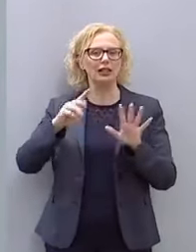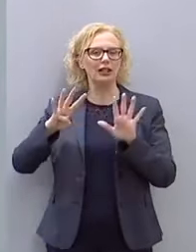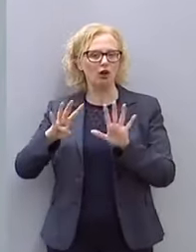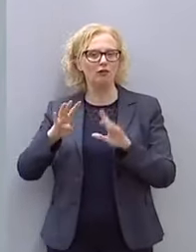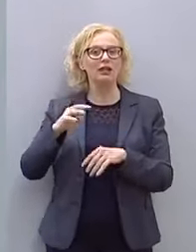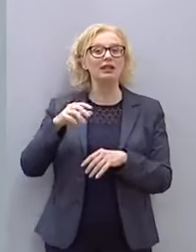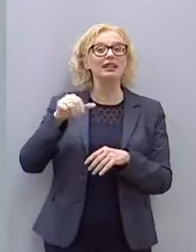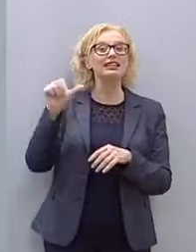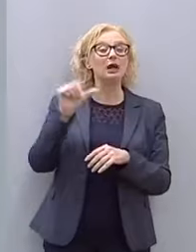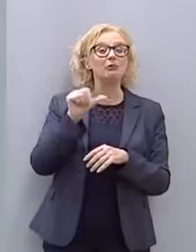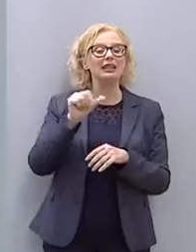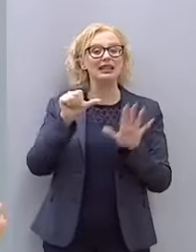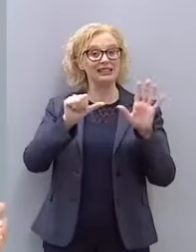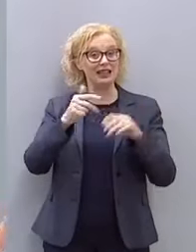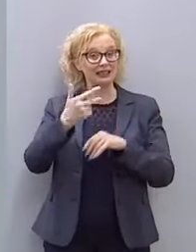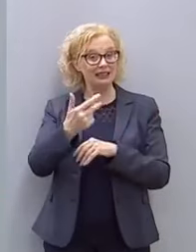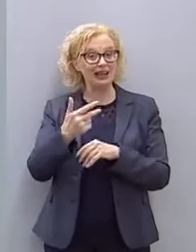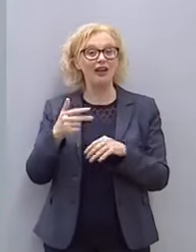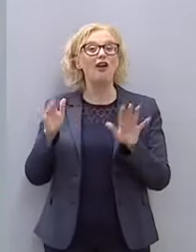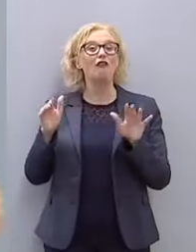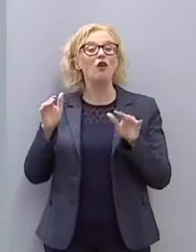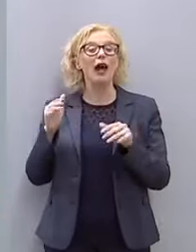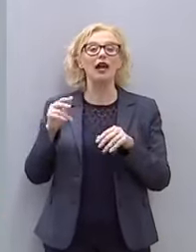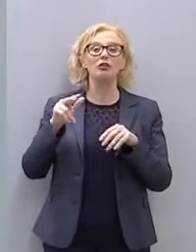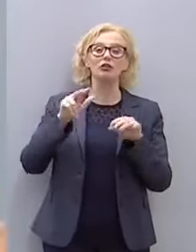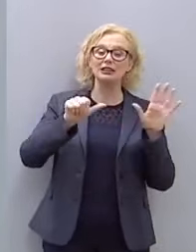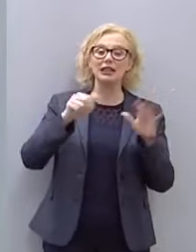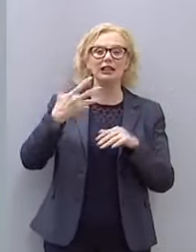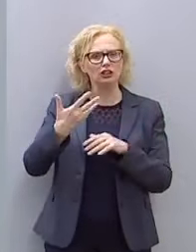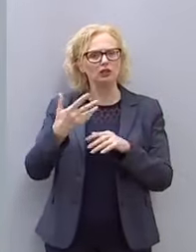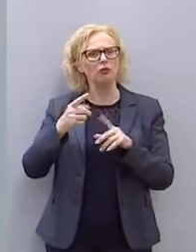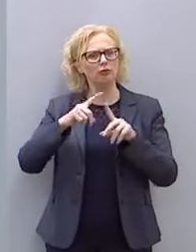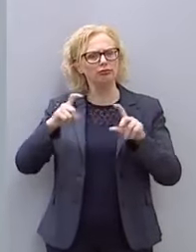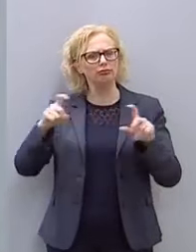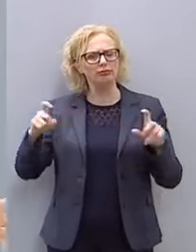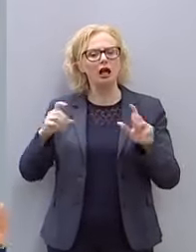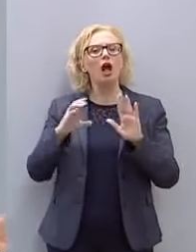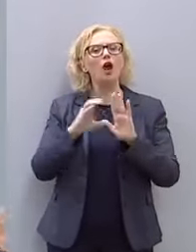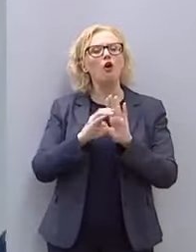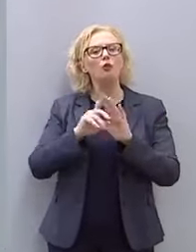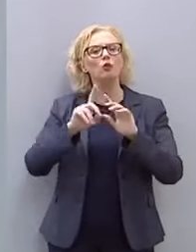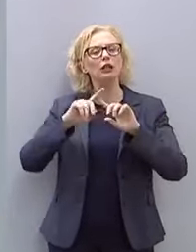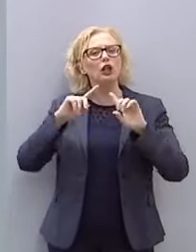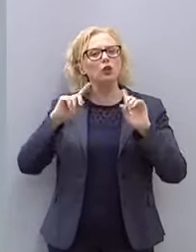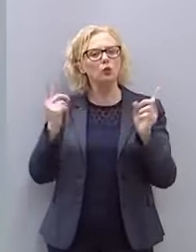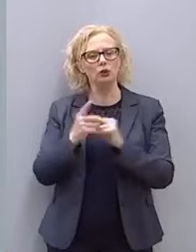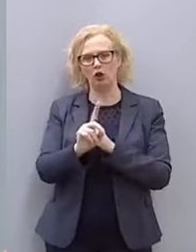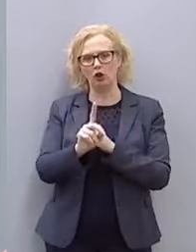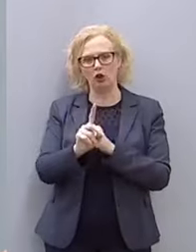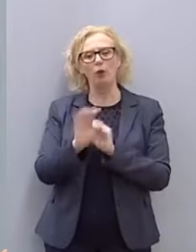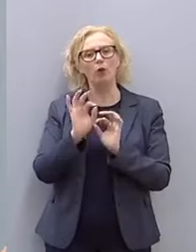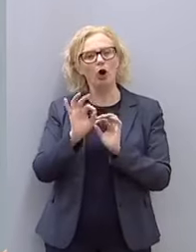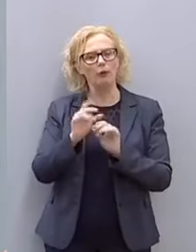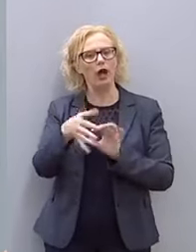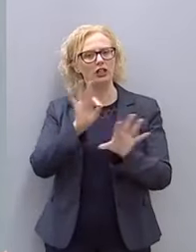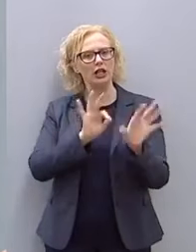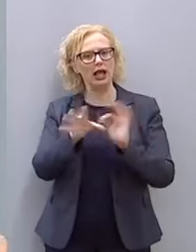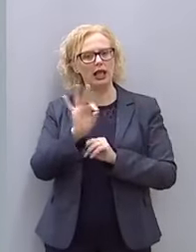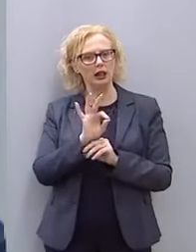63 a volano 75 amori 80 non sono tutti i comuni sono comuni che ha scelto che sono stati scelti